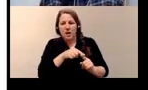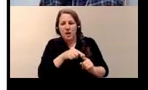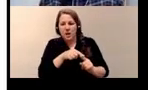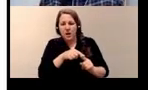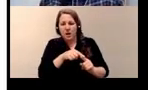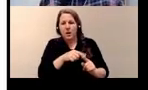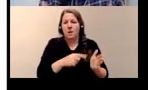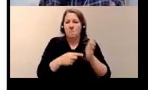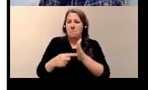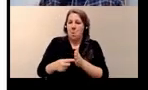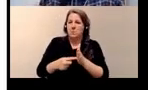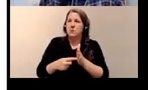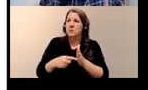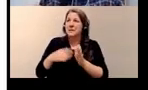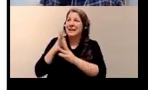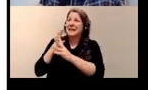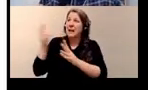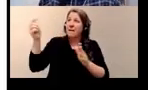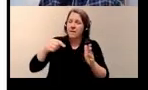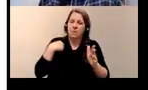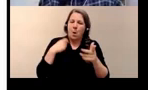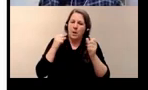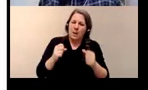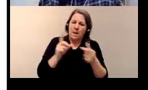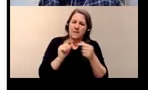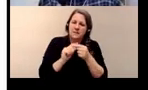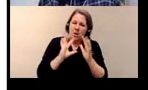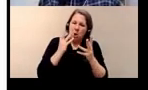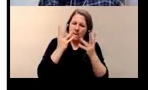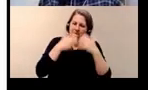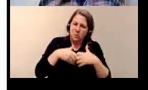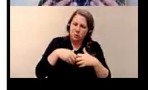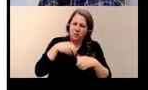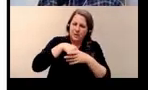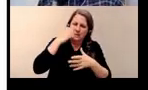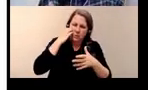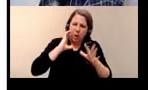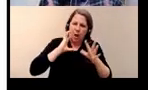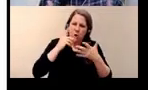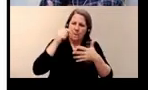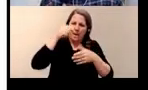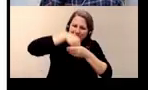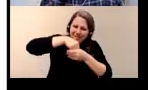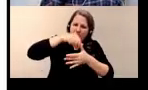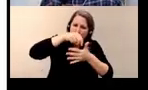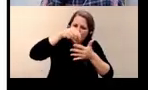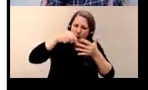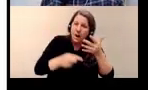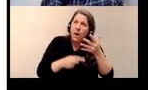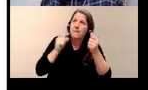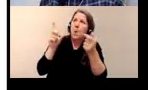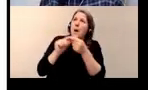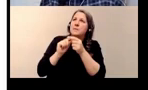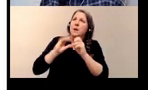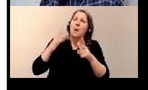aux clients qui viennent visiter la boutique comment fonctionne son téléphone, qu'est-ce qui se trouve à l'intérieur, donc qui utilise